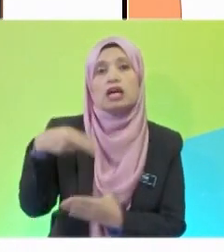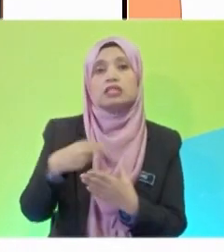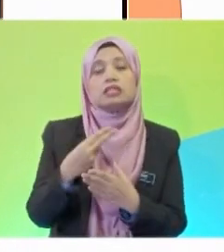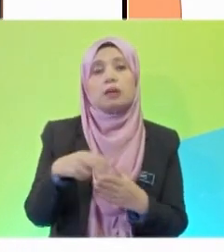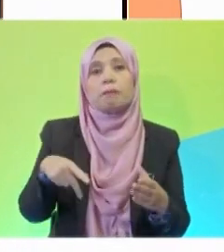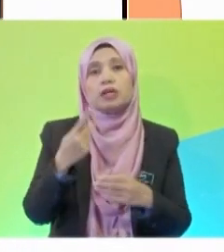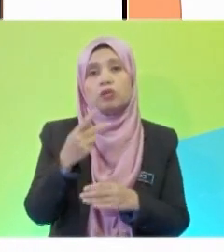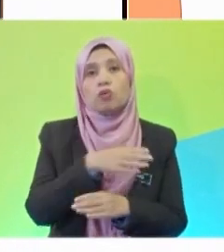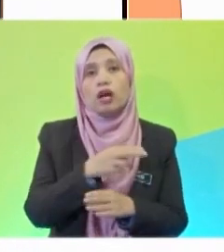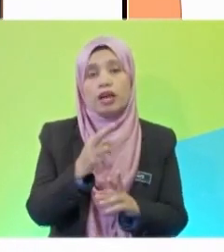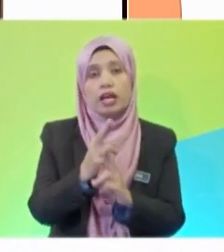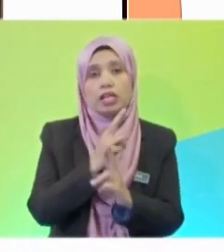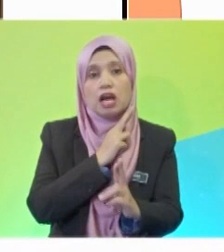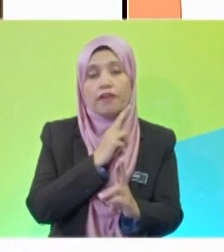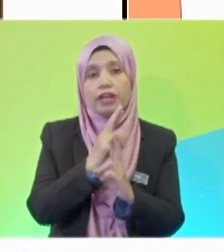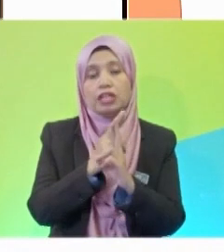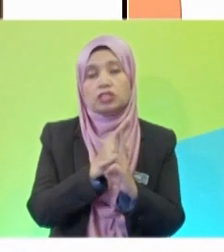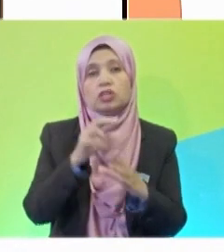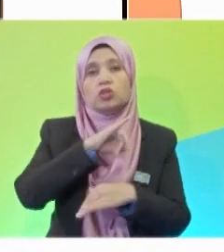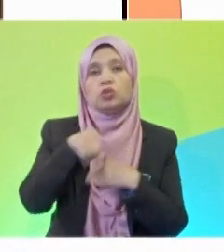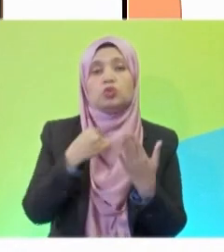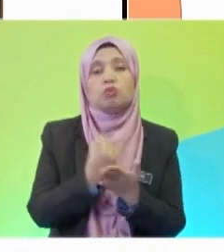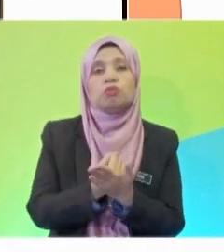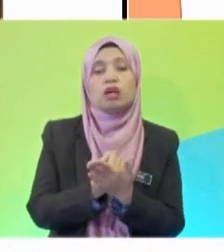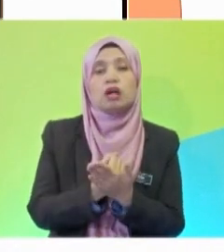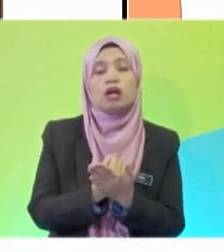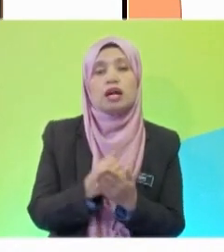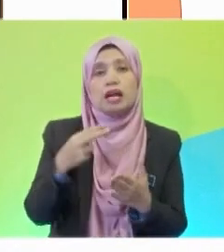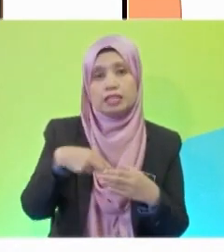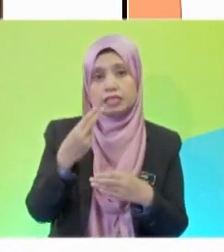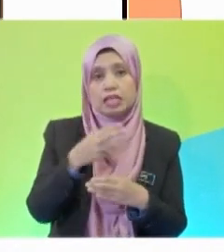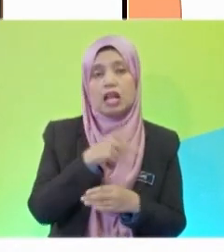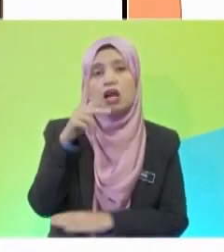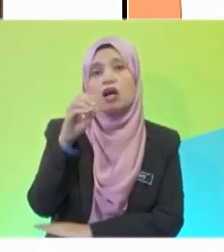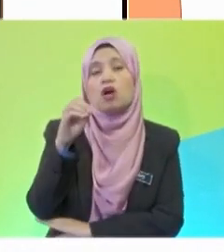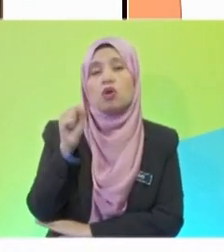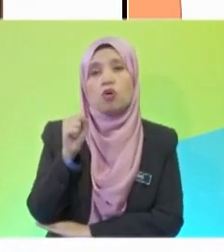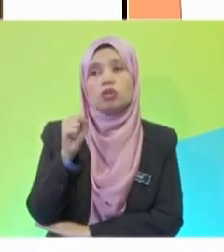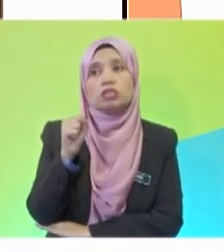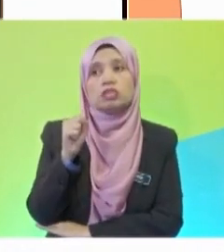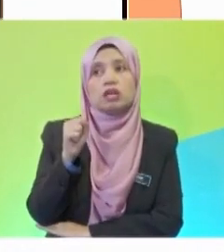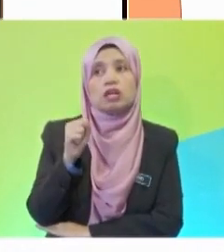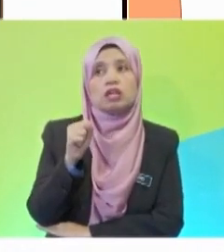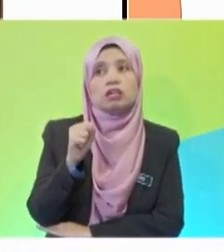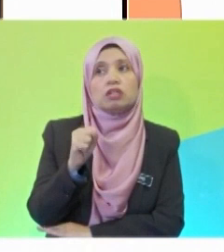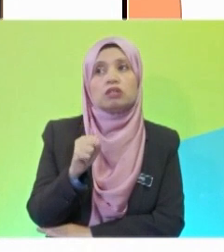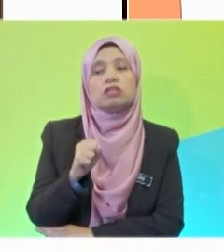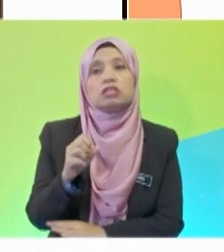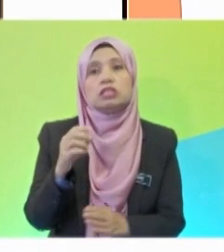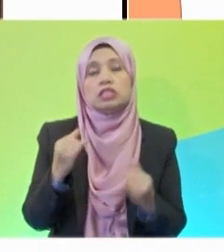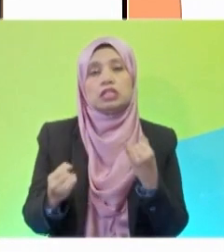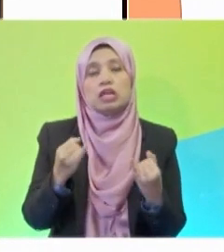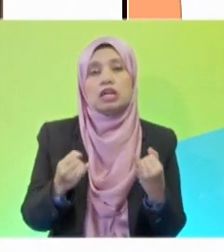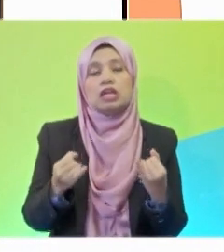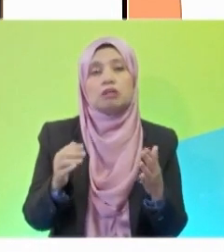pengeluaran, kemudian garis jumlah hasil, garis jumlah kos, garis kos tetap. Jika